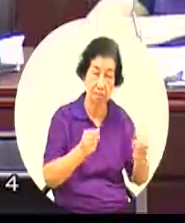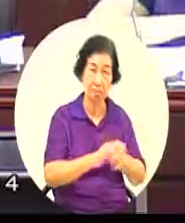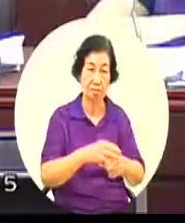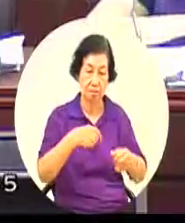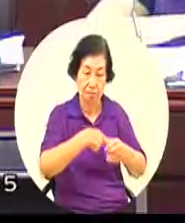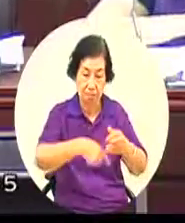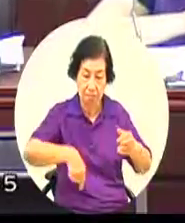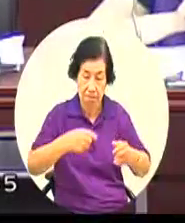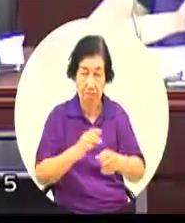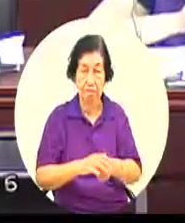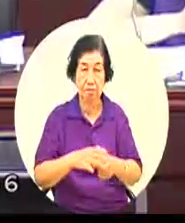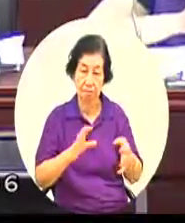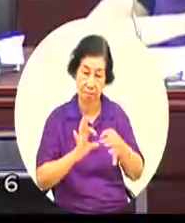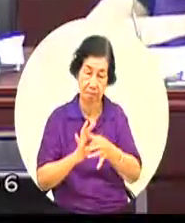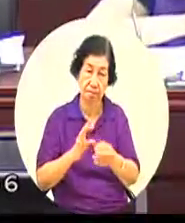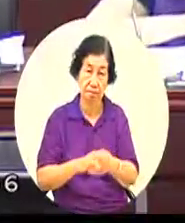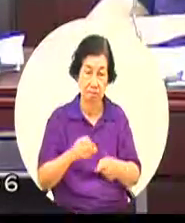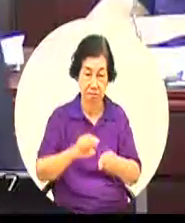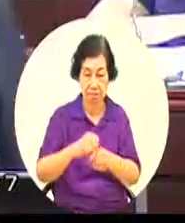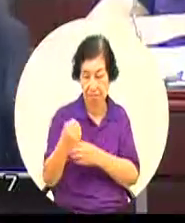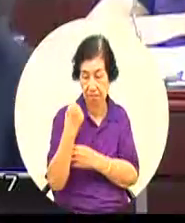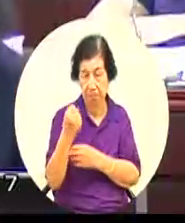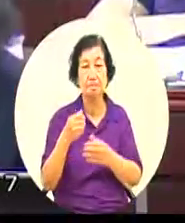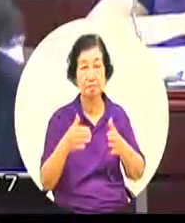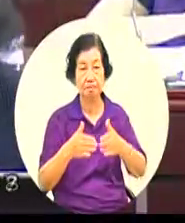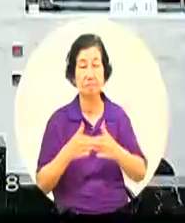加强。非常谢谢。